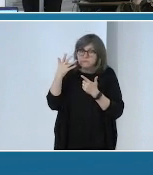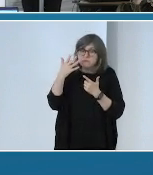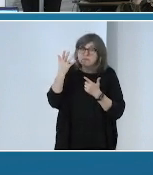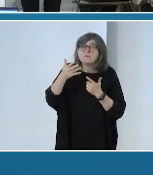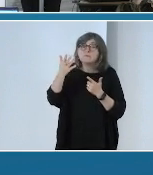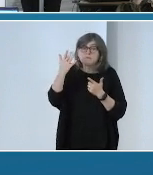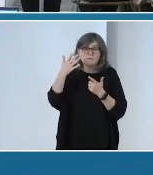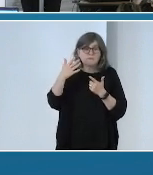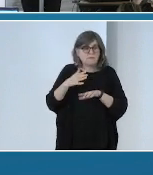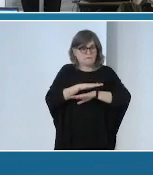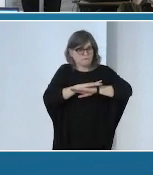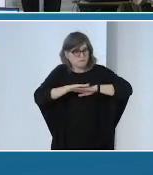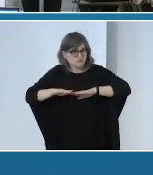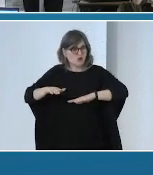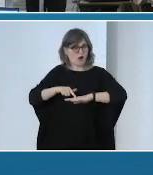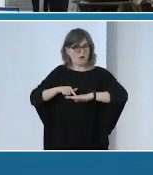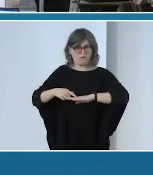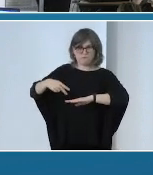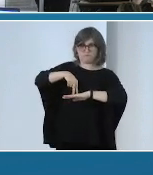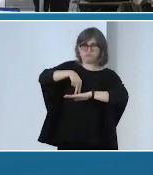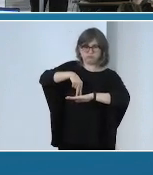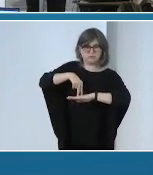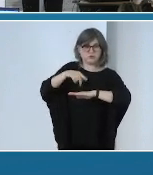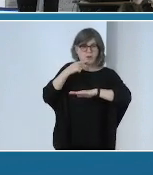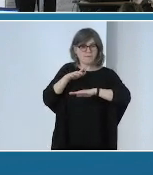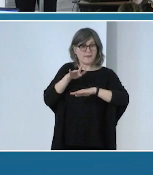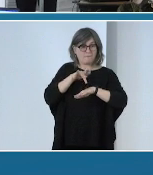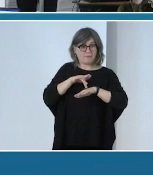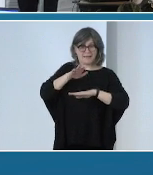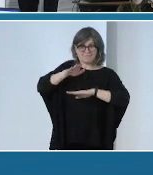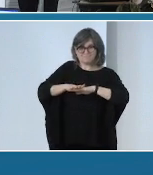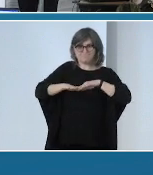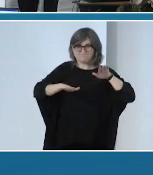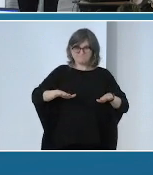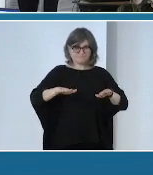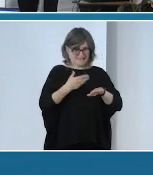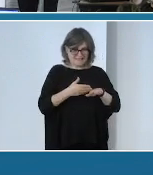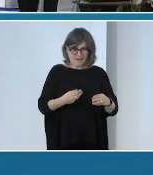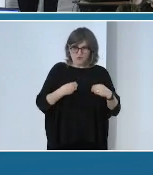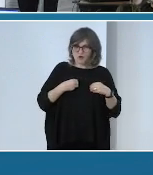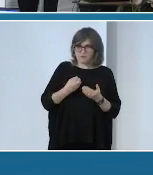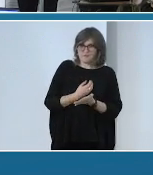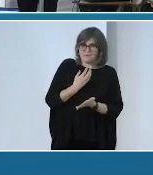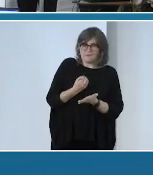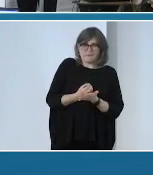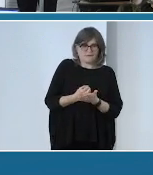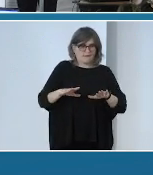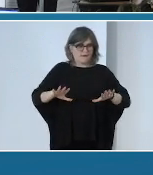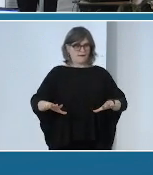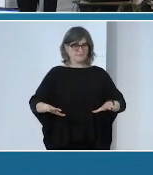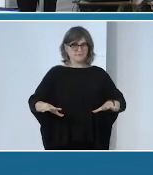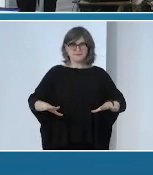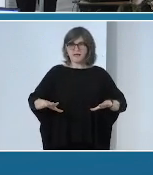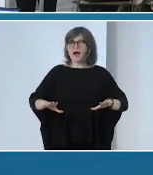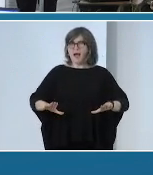sole plantaire qui permet, le dessous des pieds, qui donne des afférences tactiles, proprioceptives,